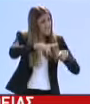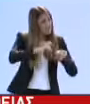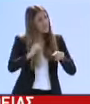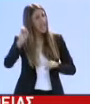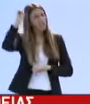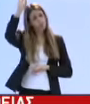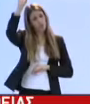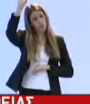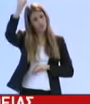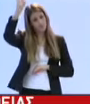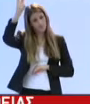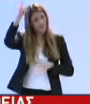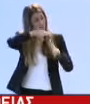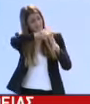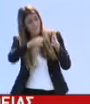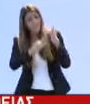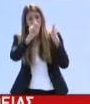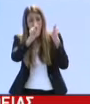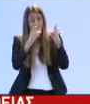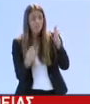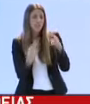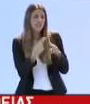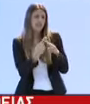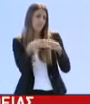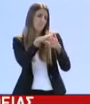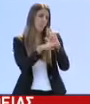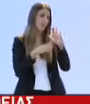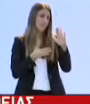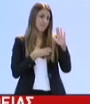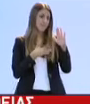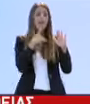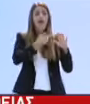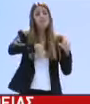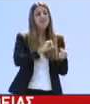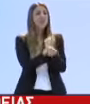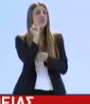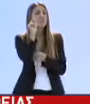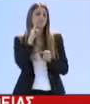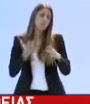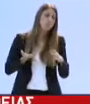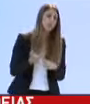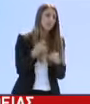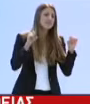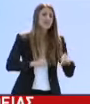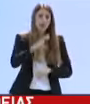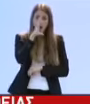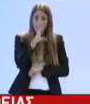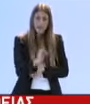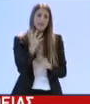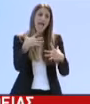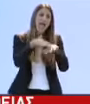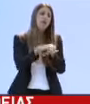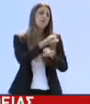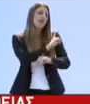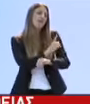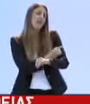Και μέσα σε αυτό το πλαίσιο, με αυτήν την δέσμευση, προτείνουμε μια συμφωνία αλήθειας και ενώνουμε τις